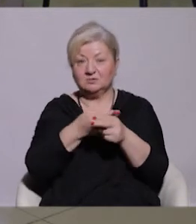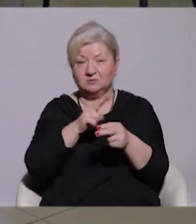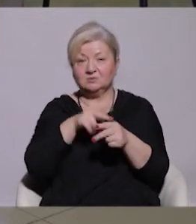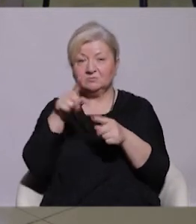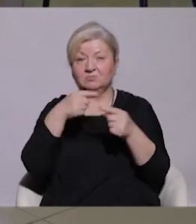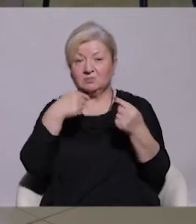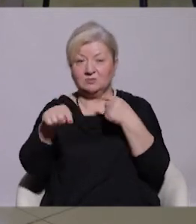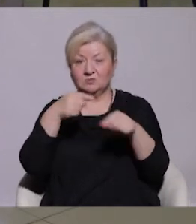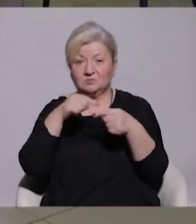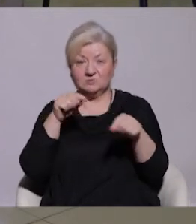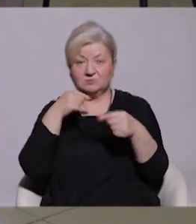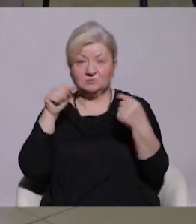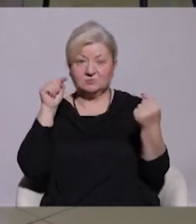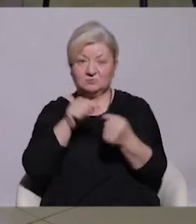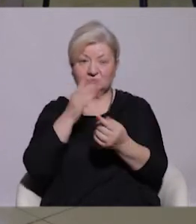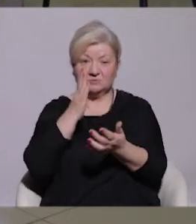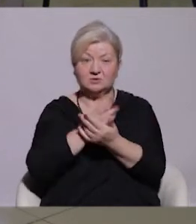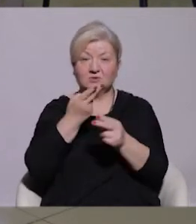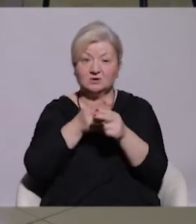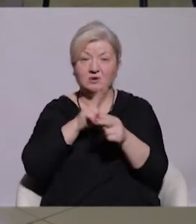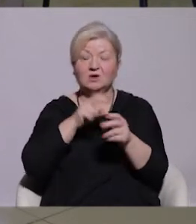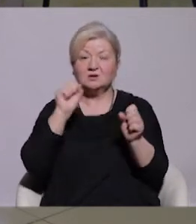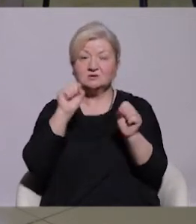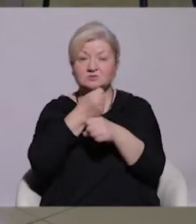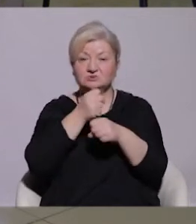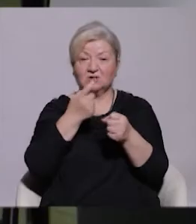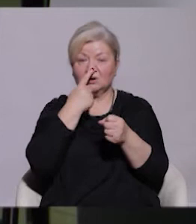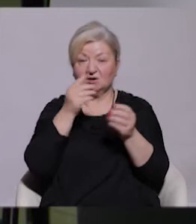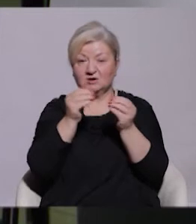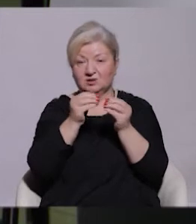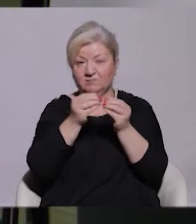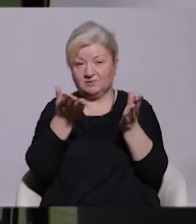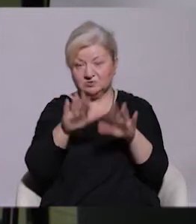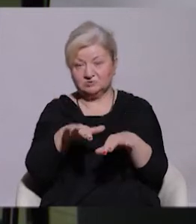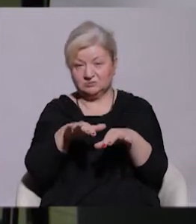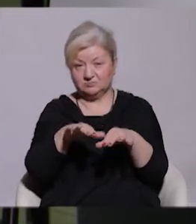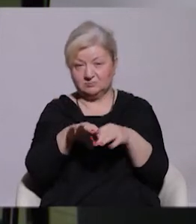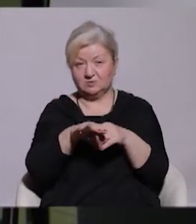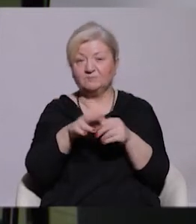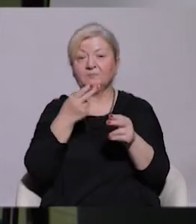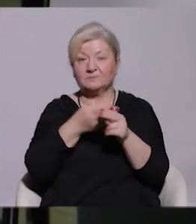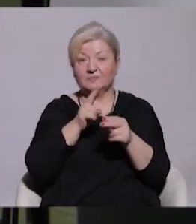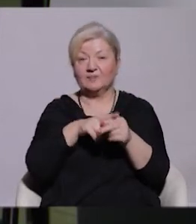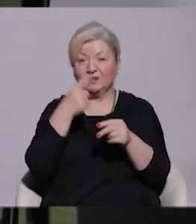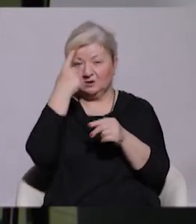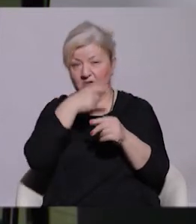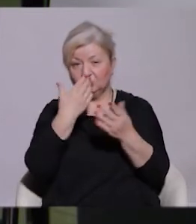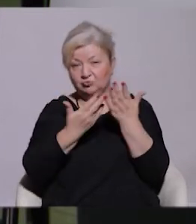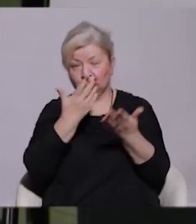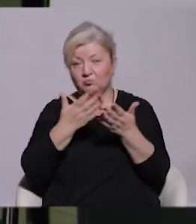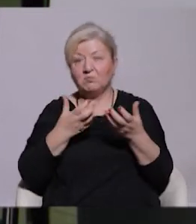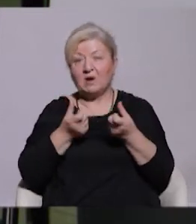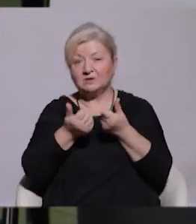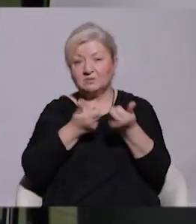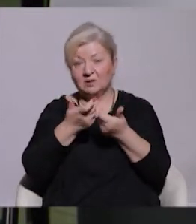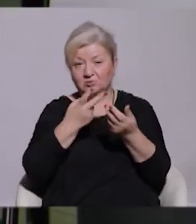სიდიდე ერთმანეთის უკუ პროპორციულია, რომ გამოდის, რომ სიჩქარე იგივე რჩება. ამიტომ აი ამ გამოსახულებას თუ სუფთა